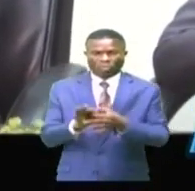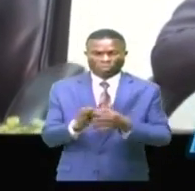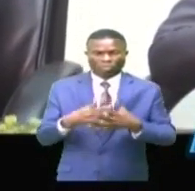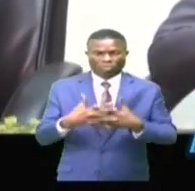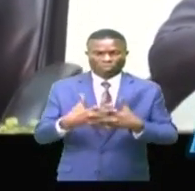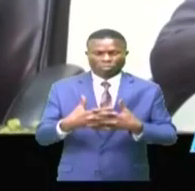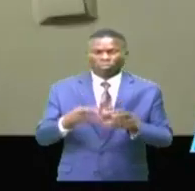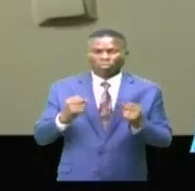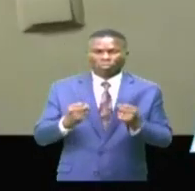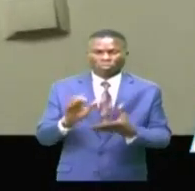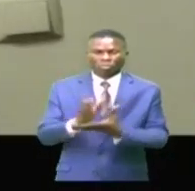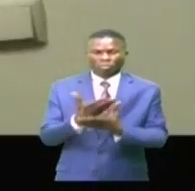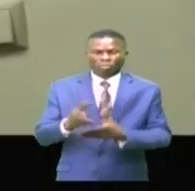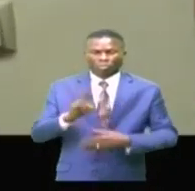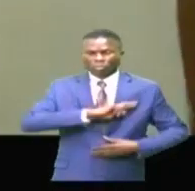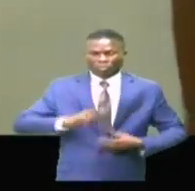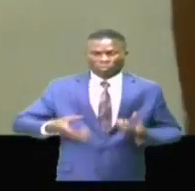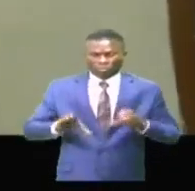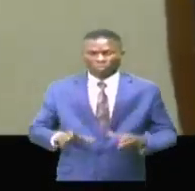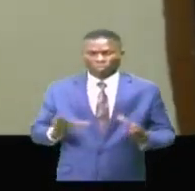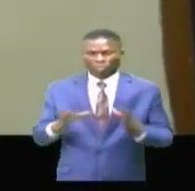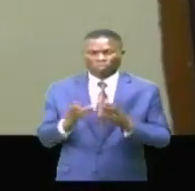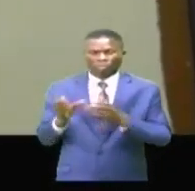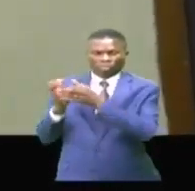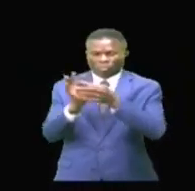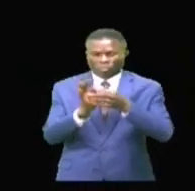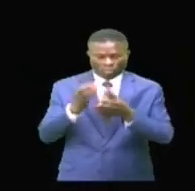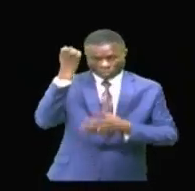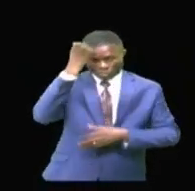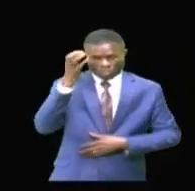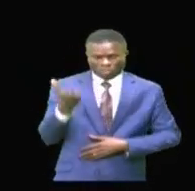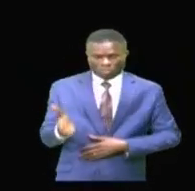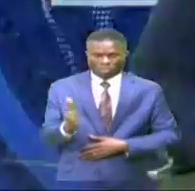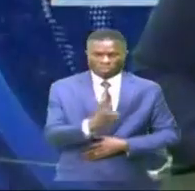partenariats durables entre la RDC et l'Union européenne